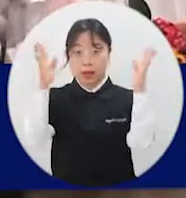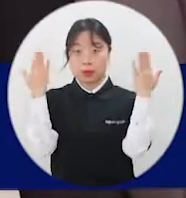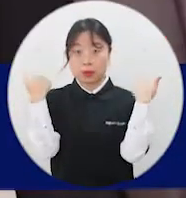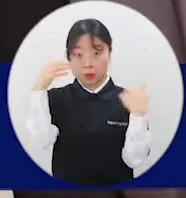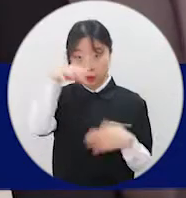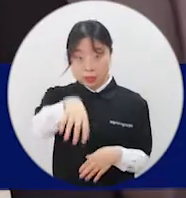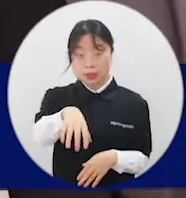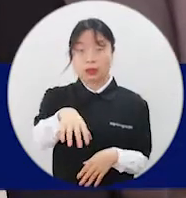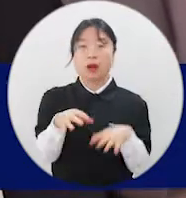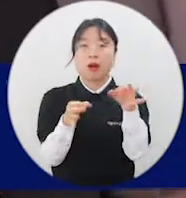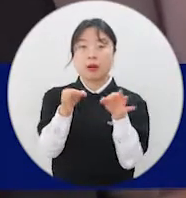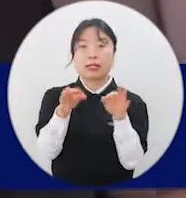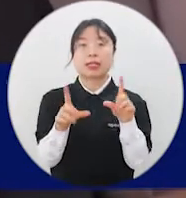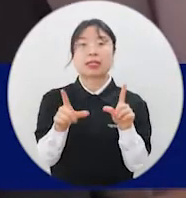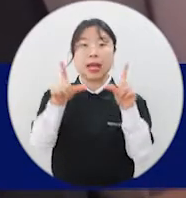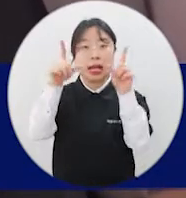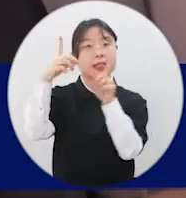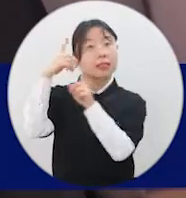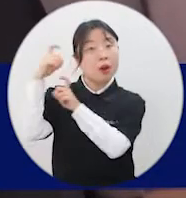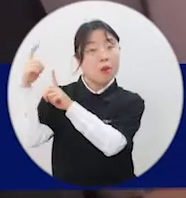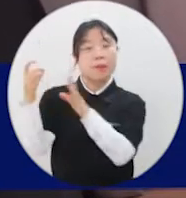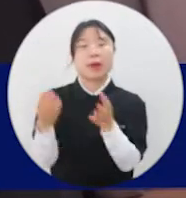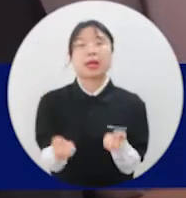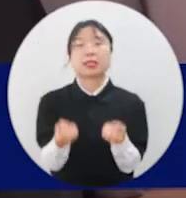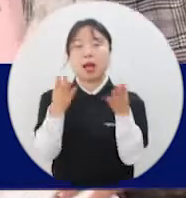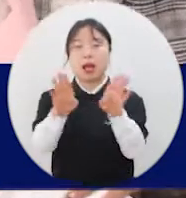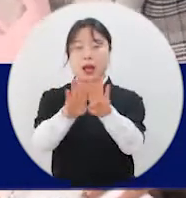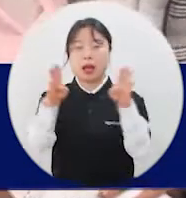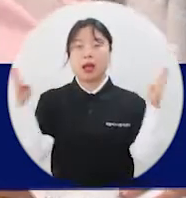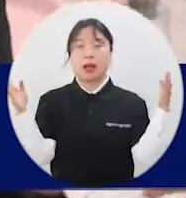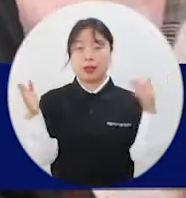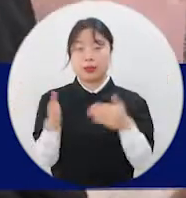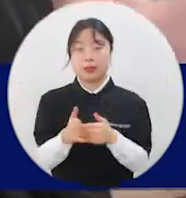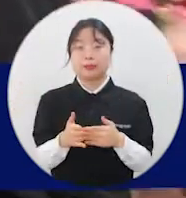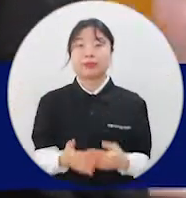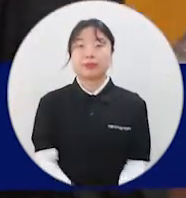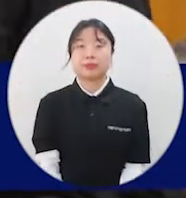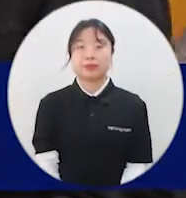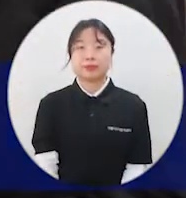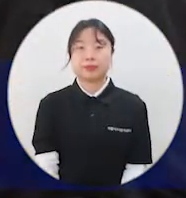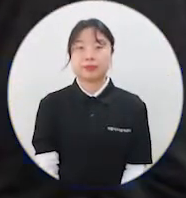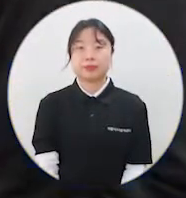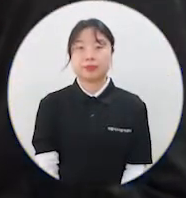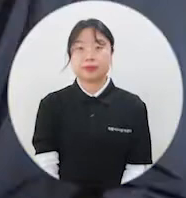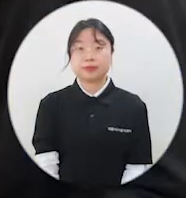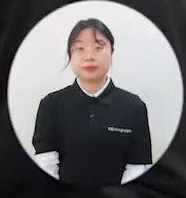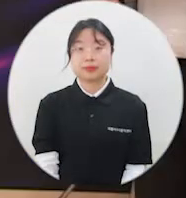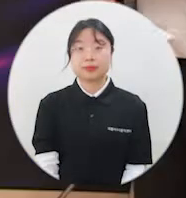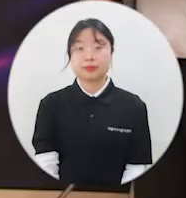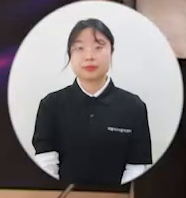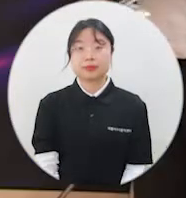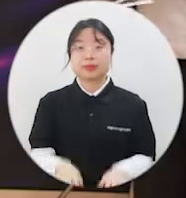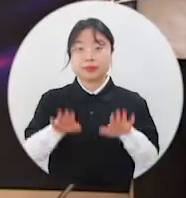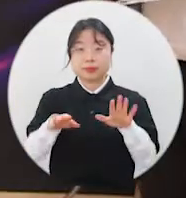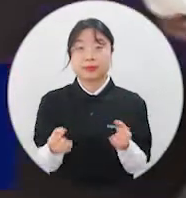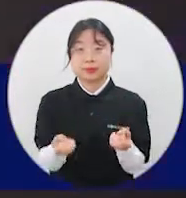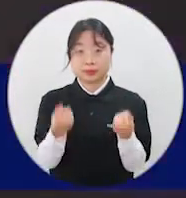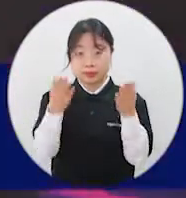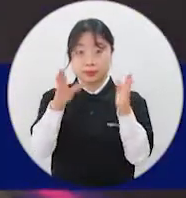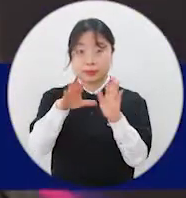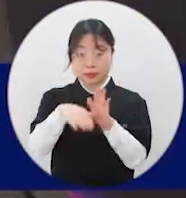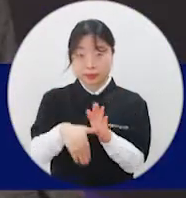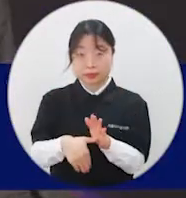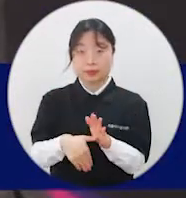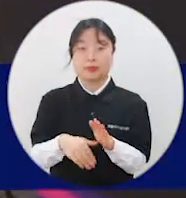2020년 의왕시 소상공인의 날 기념식 및 소상공인 주간 선포식 행사를 개최했습니다. 이번 행사는 소상공인의